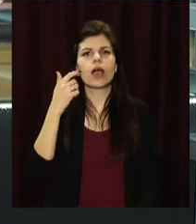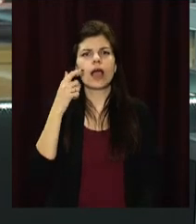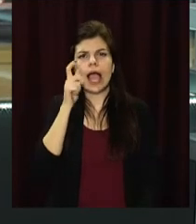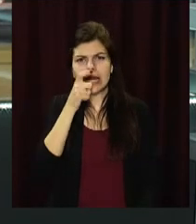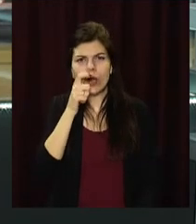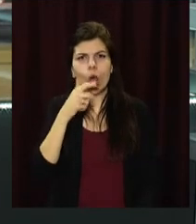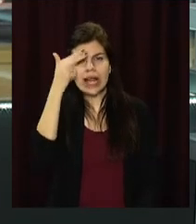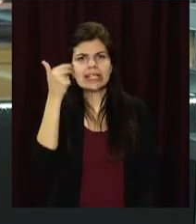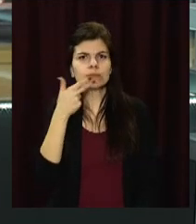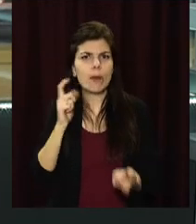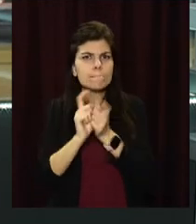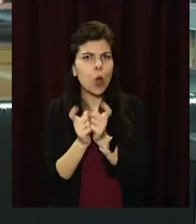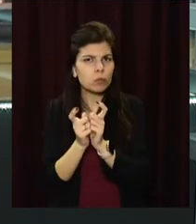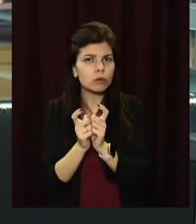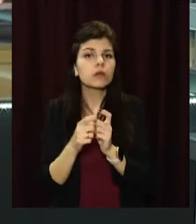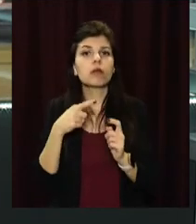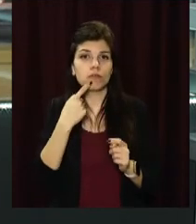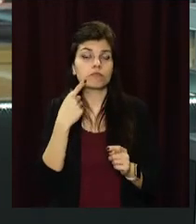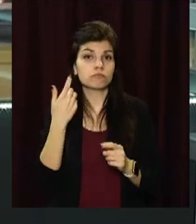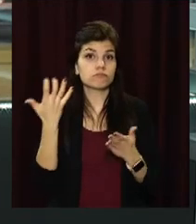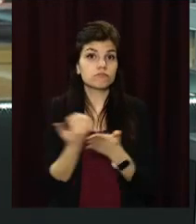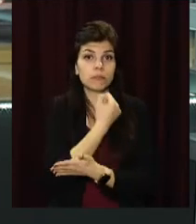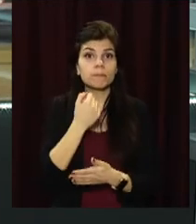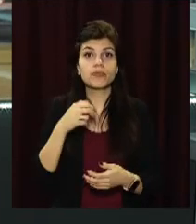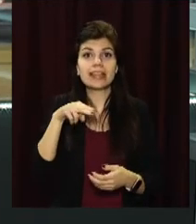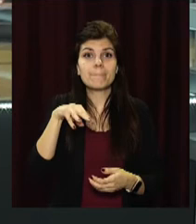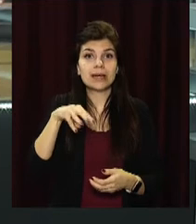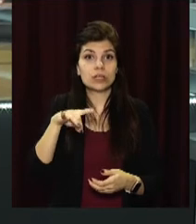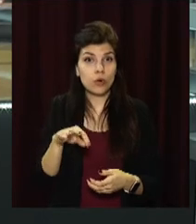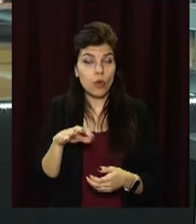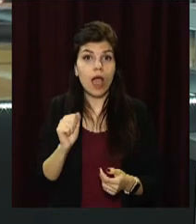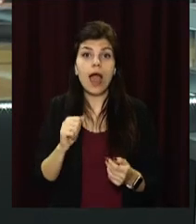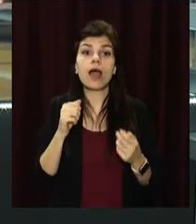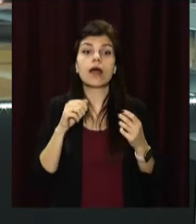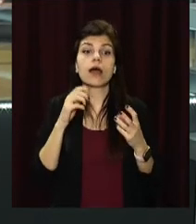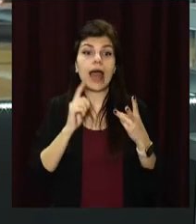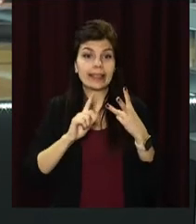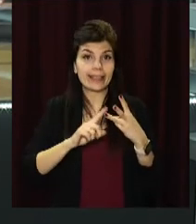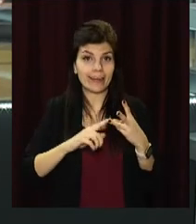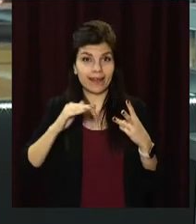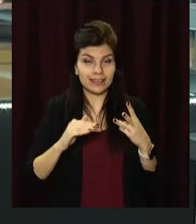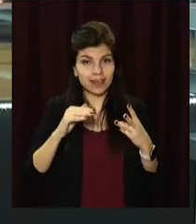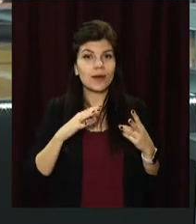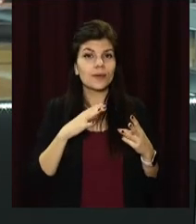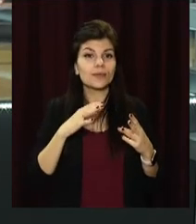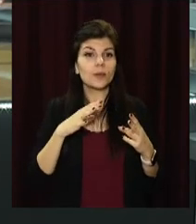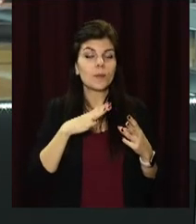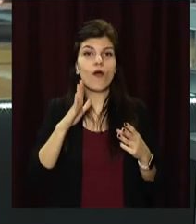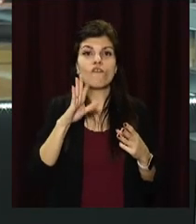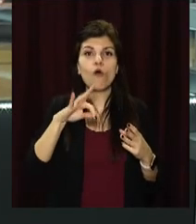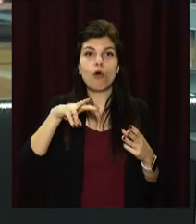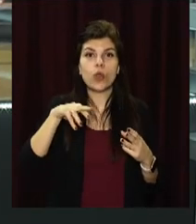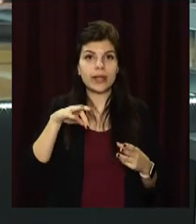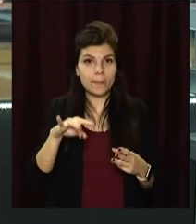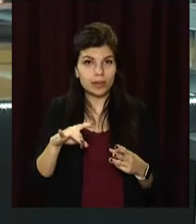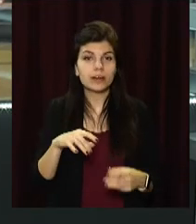На турнірі вперше чемпіонський титул виборов Дмитро Васецький. А ось на третю сходинку п'єдесталу піднялися Володимир